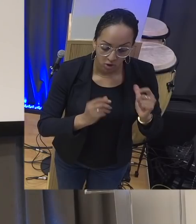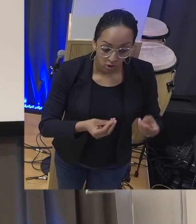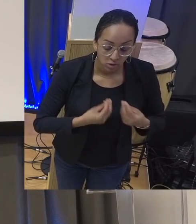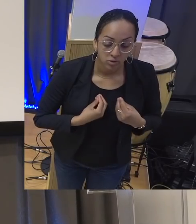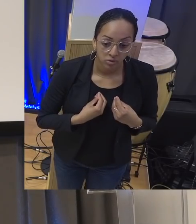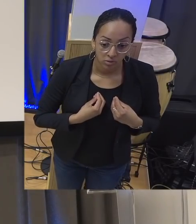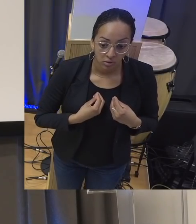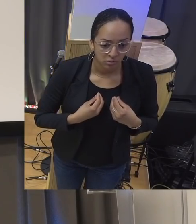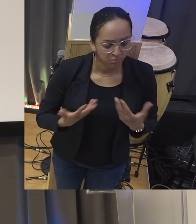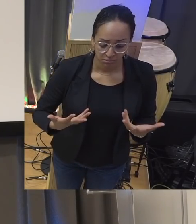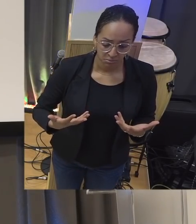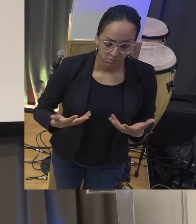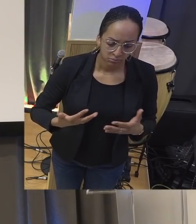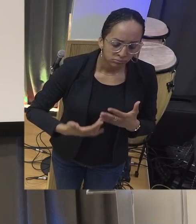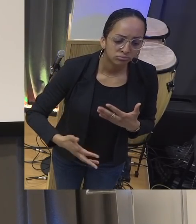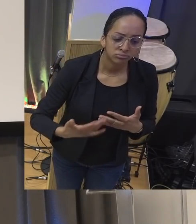quelques semaines, quelques mois plus tard,